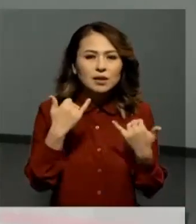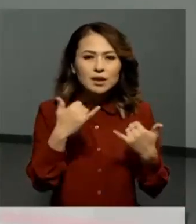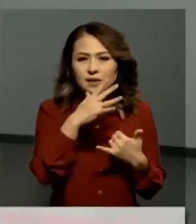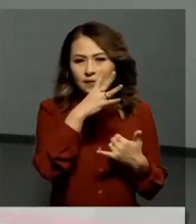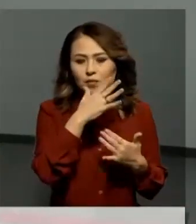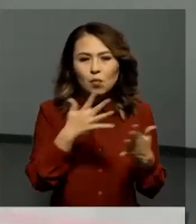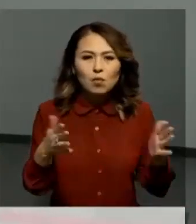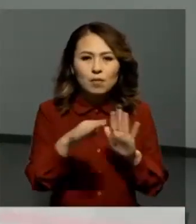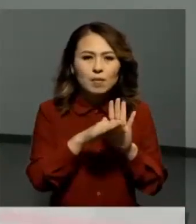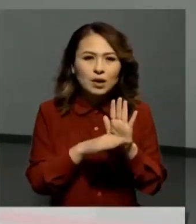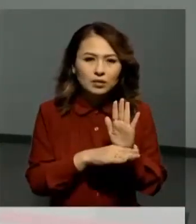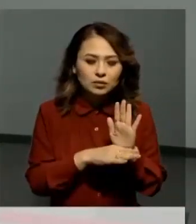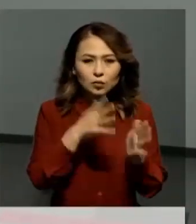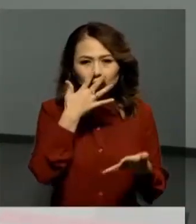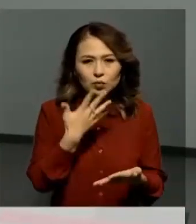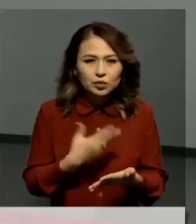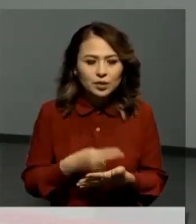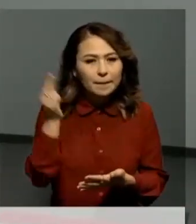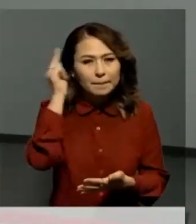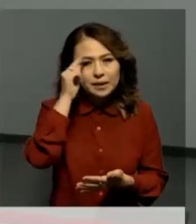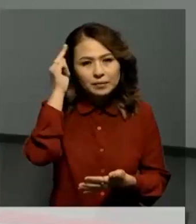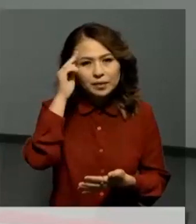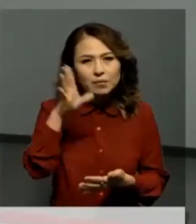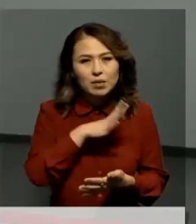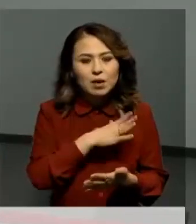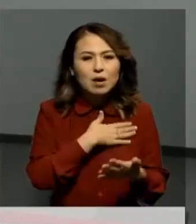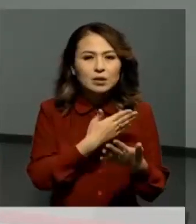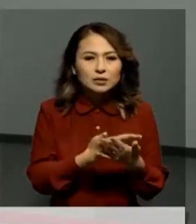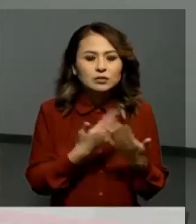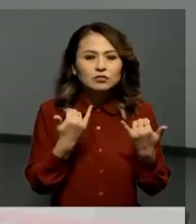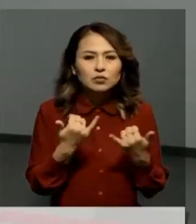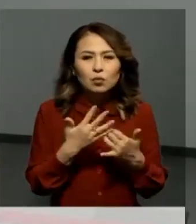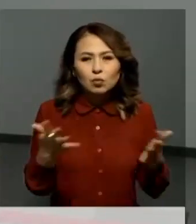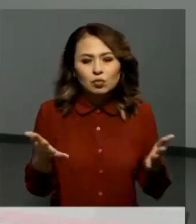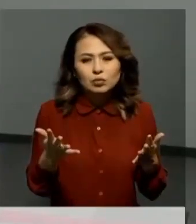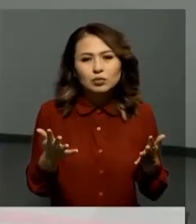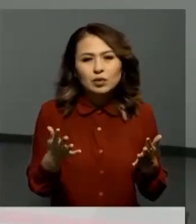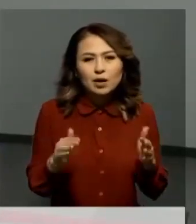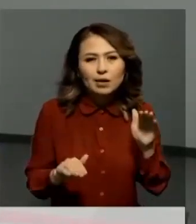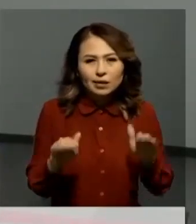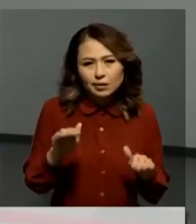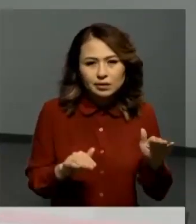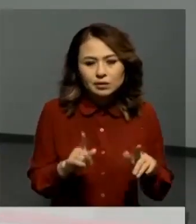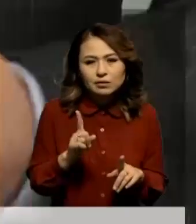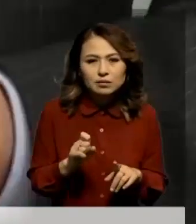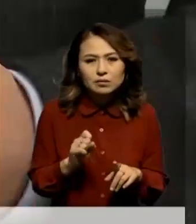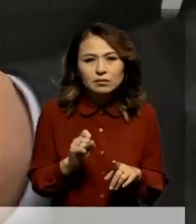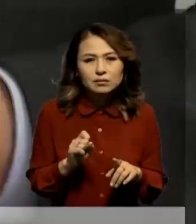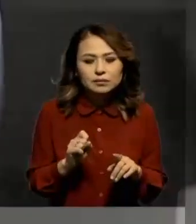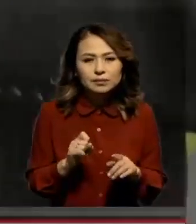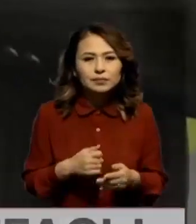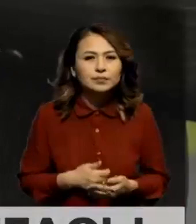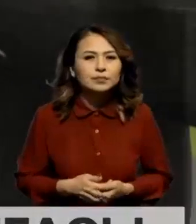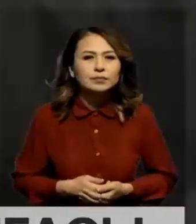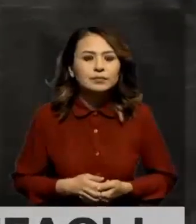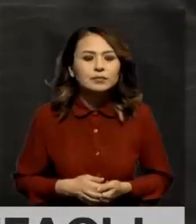негізгі бағыты ол өзінің біліміне акцент қою. Бірақ көбінесе бізде сол рейтинг үшін, яғни мына қалай деп айтсам